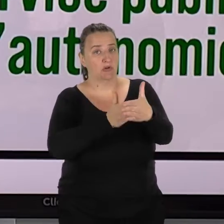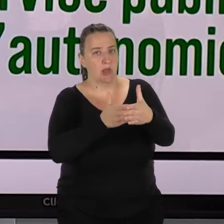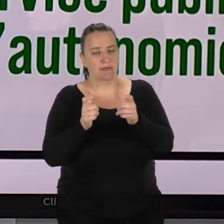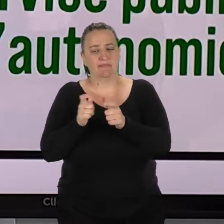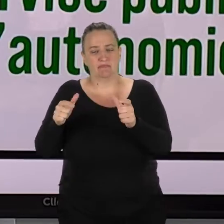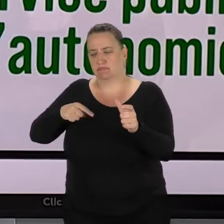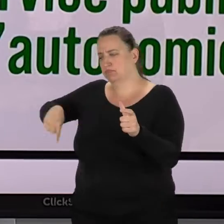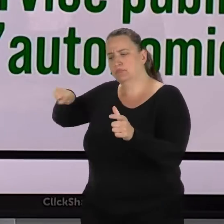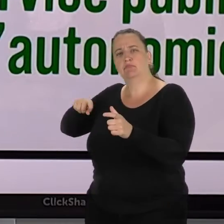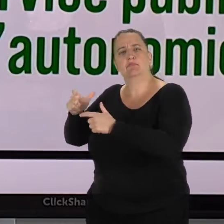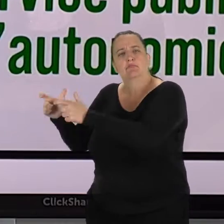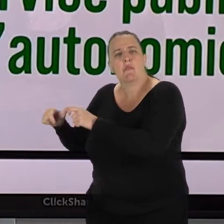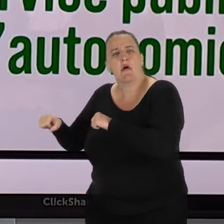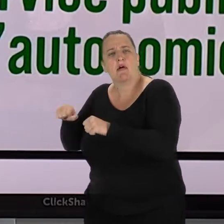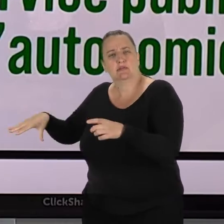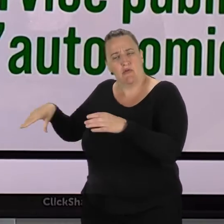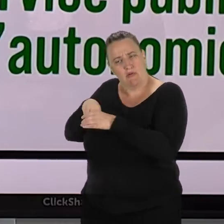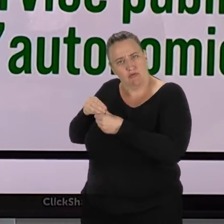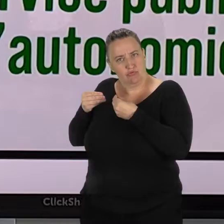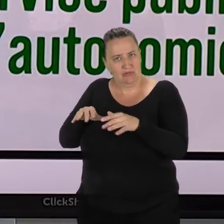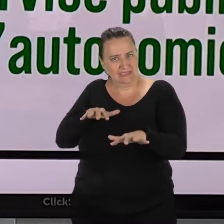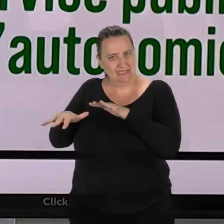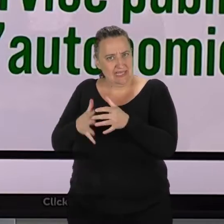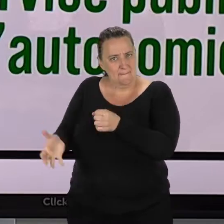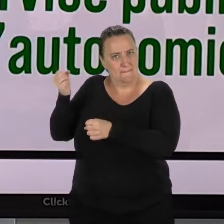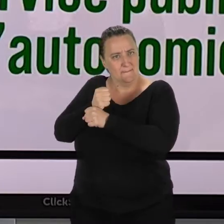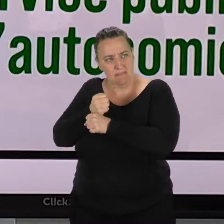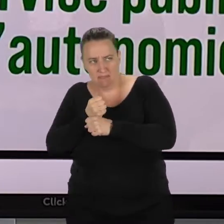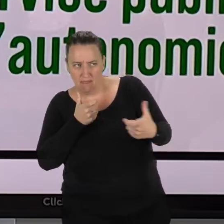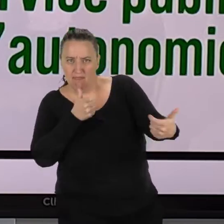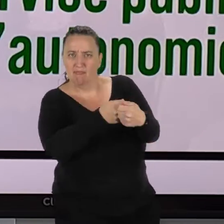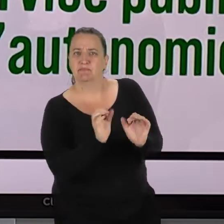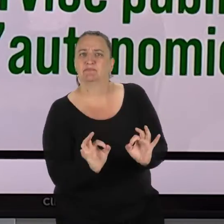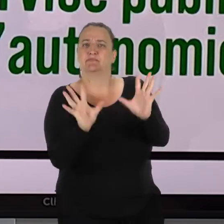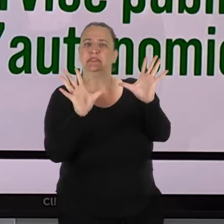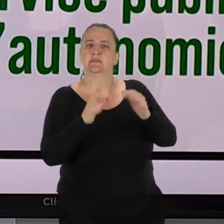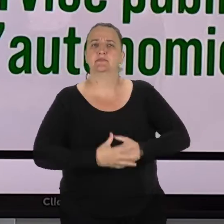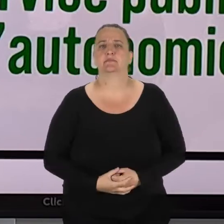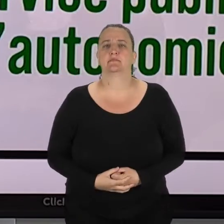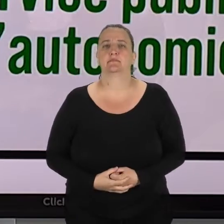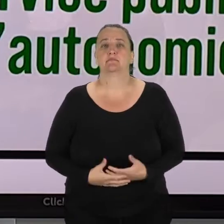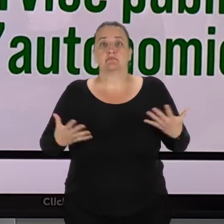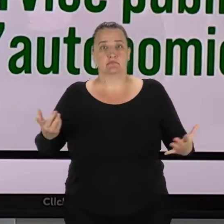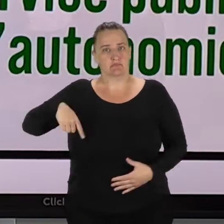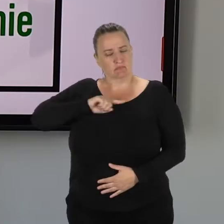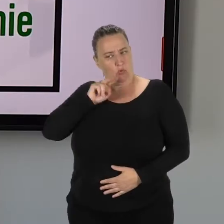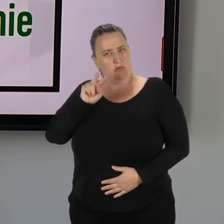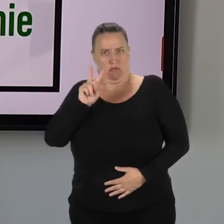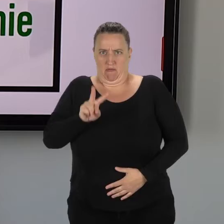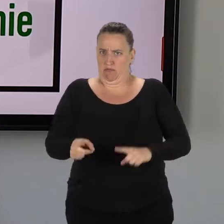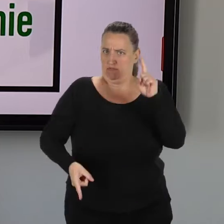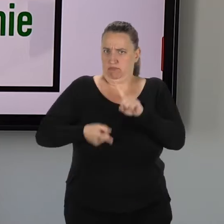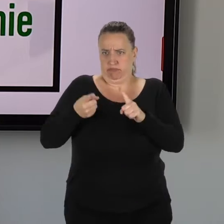vivant avec un handicap, la responsabilité des acteurs du système évolue au bénéfice de tous les publics concernés.